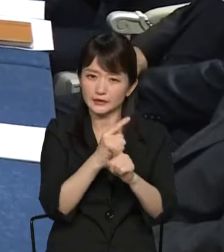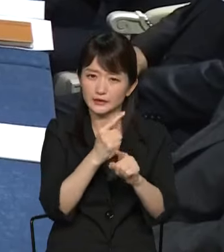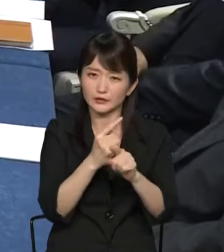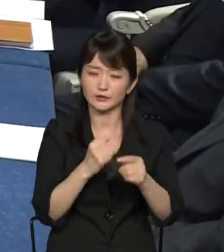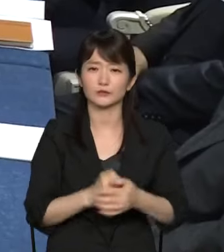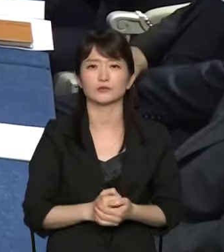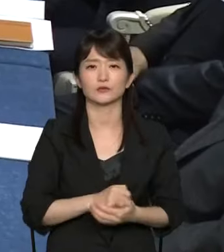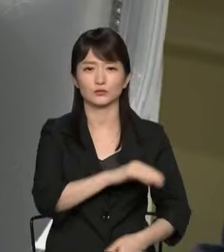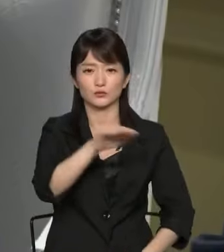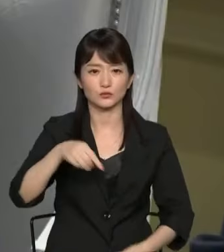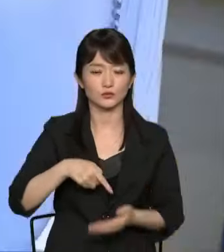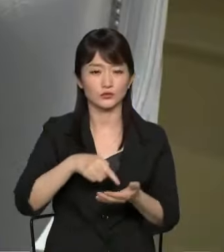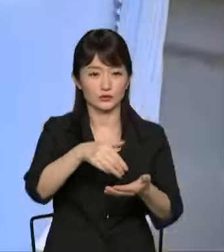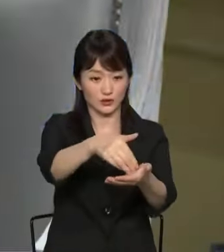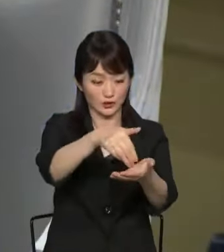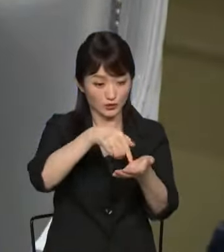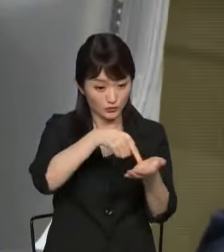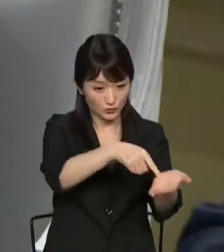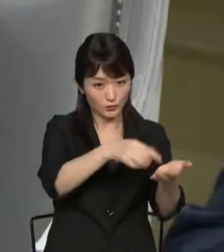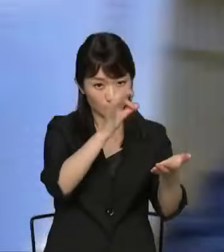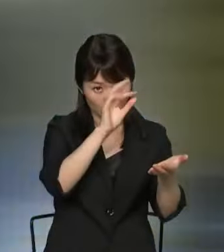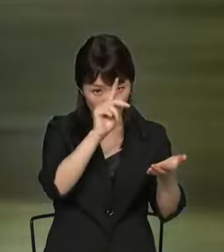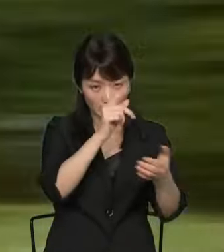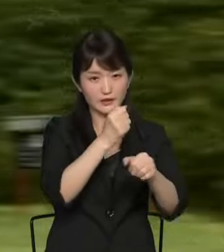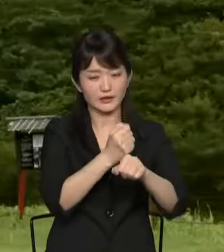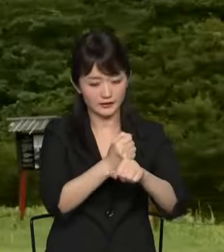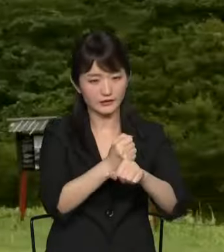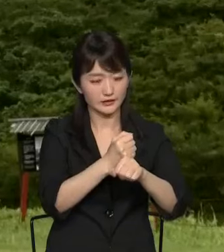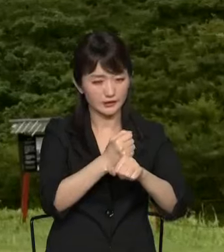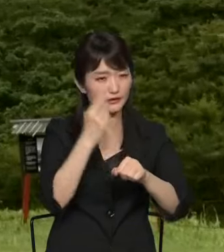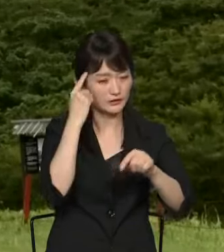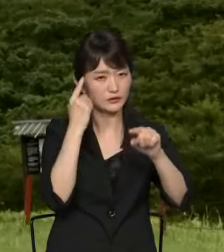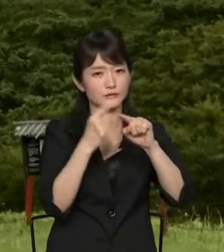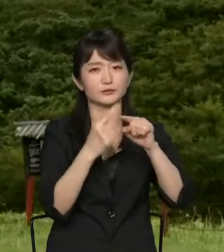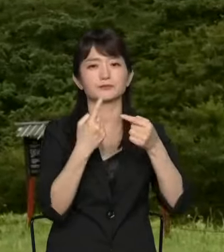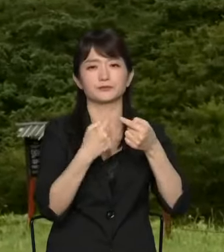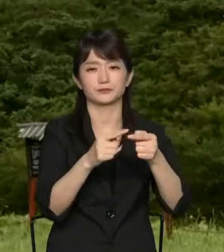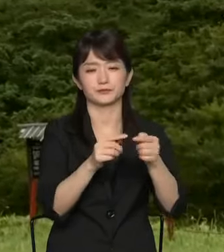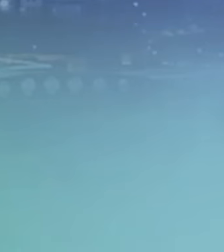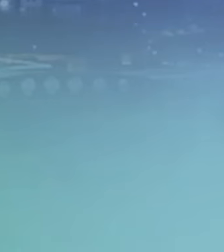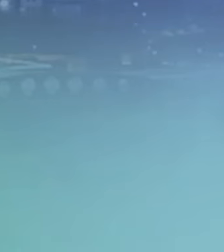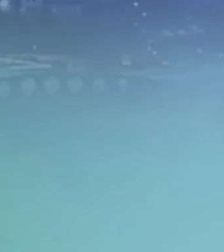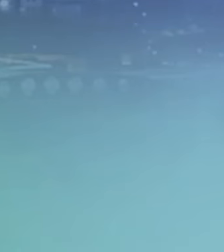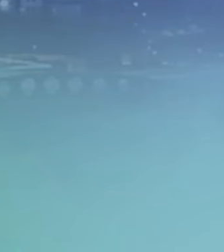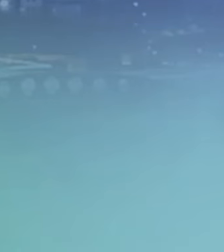만드는 결과로 이어졌다고 긍정평가했습니다. JTBC 백민경입니다.